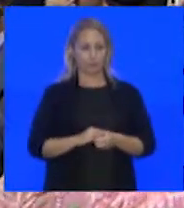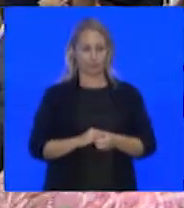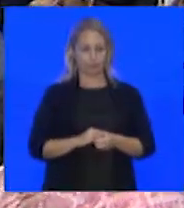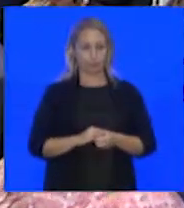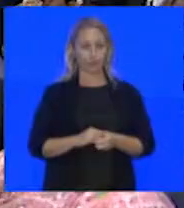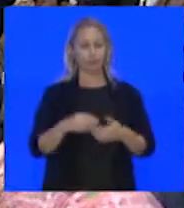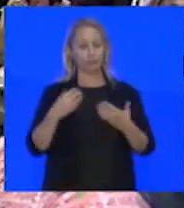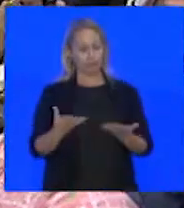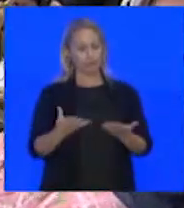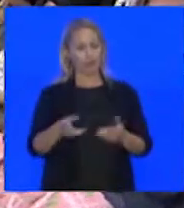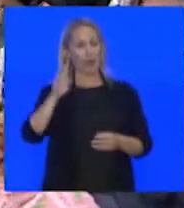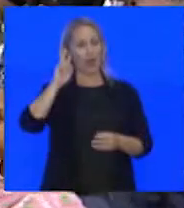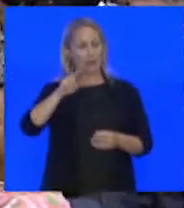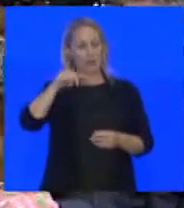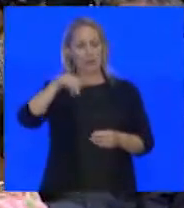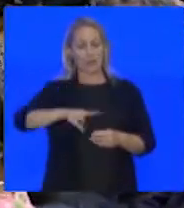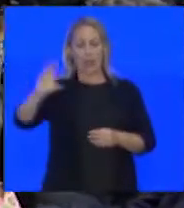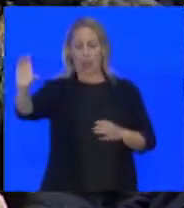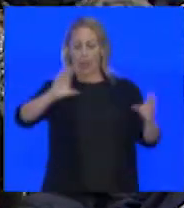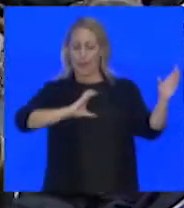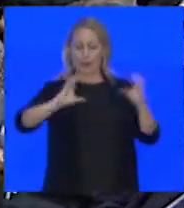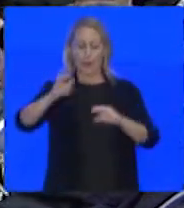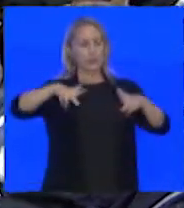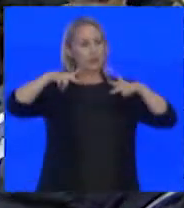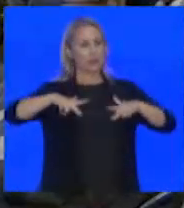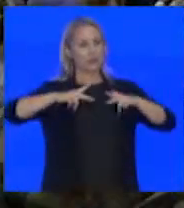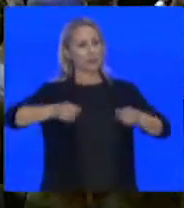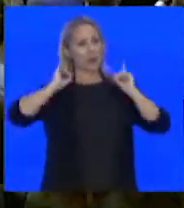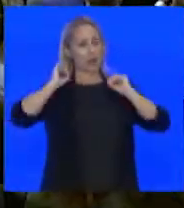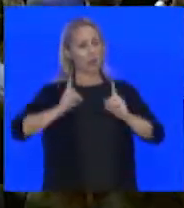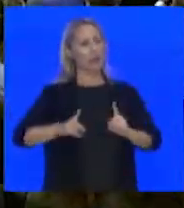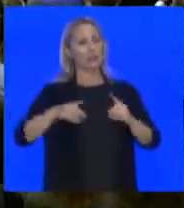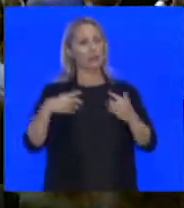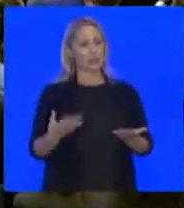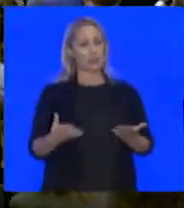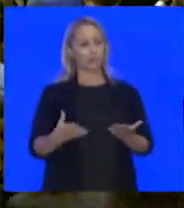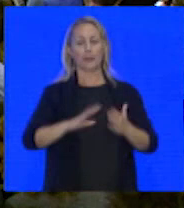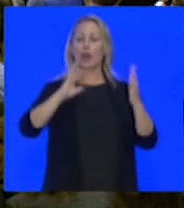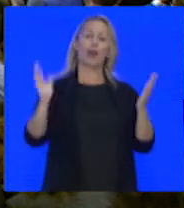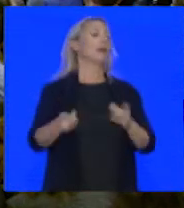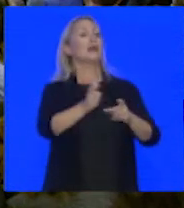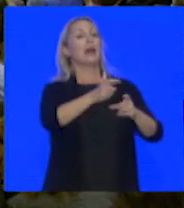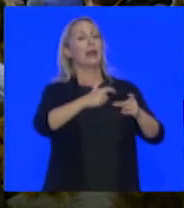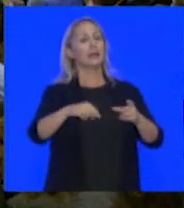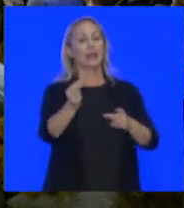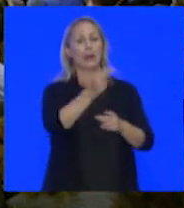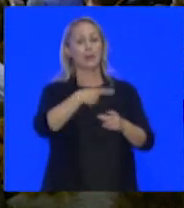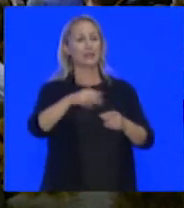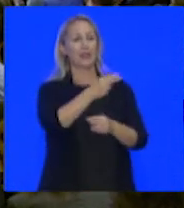επενδύσεις, η κυβέρνηση αποφάσισε να δώσει τη δυνατότητα σε όσες εταιρείες του κλάδου